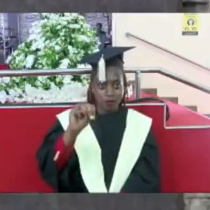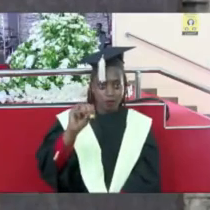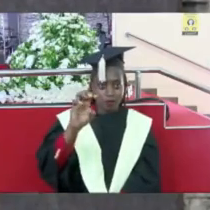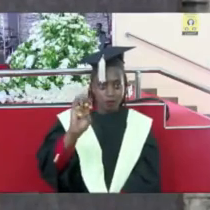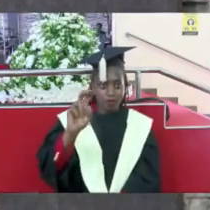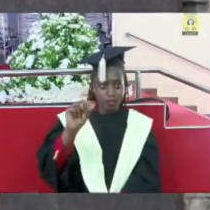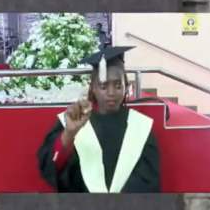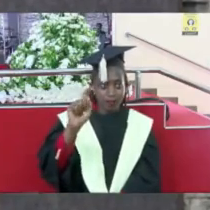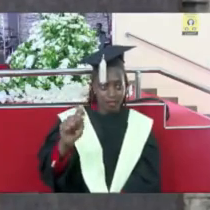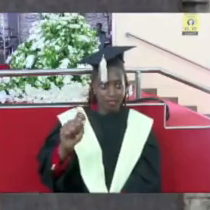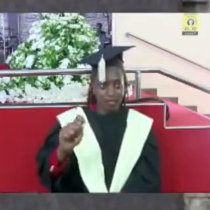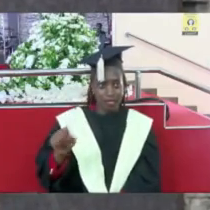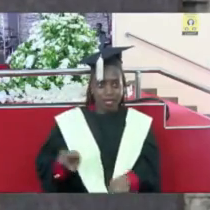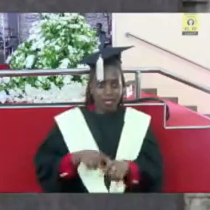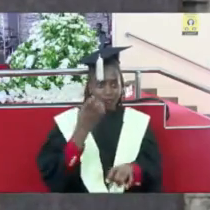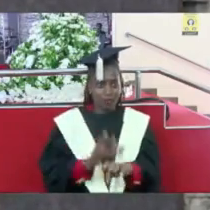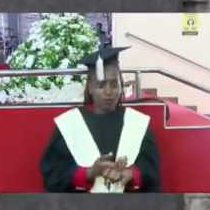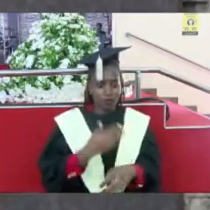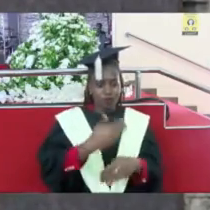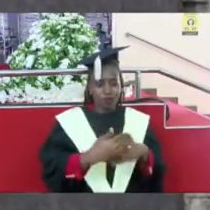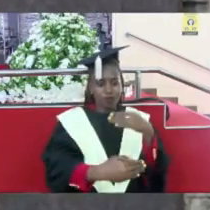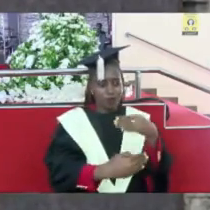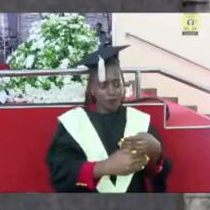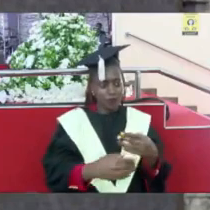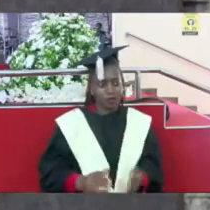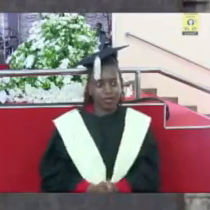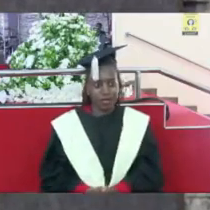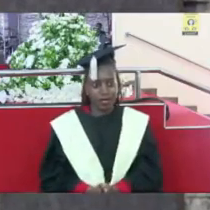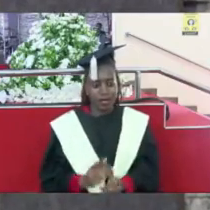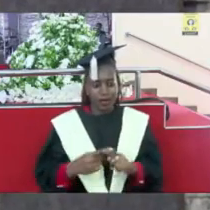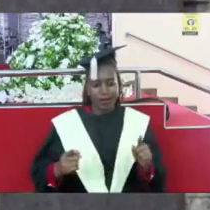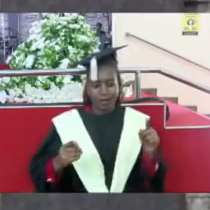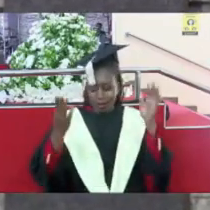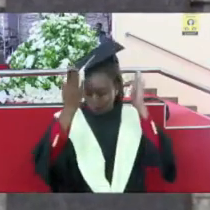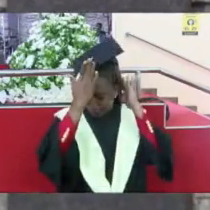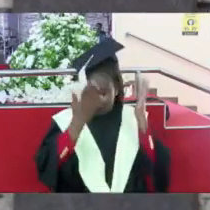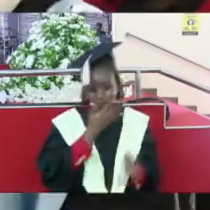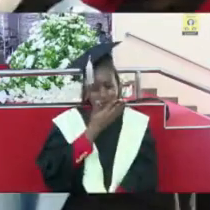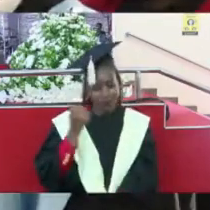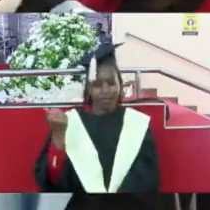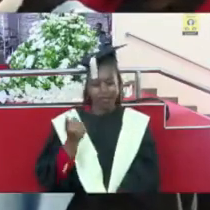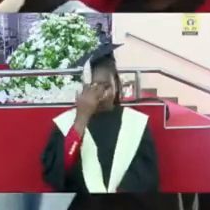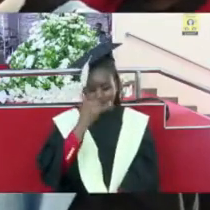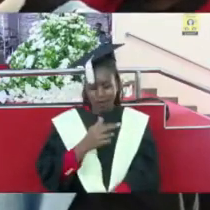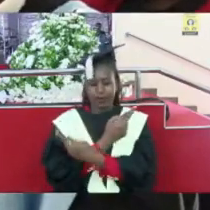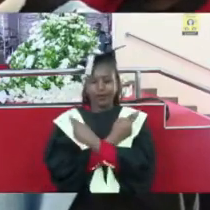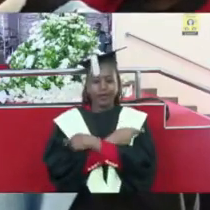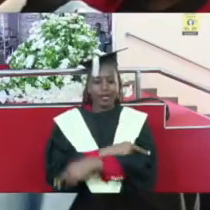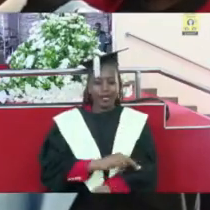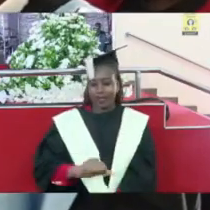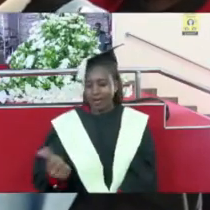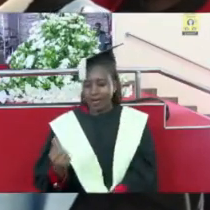Kware kutafuta mawe. Hapana. Bishop ni poha. Skofu ni nzuri. Niko na watu wa kufanya kazi hapa,